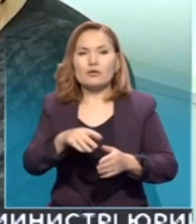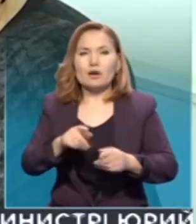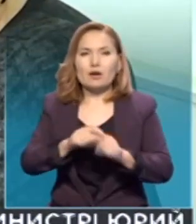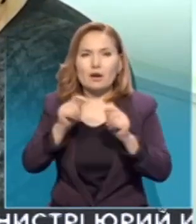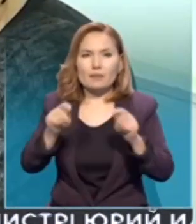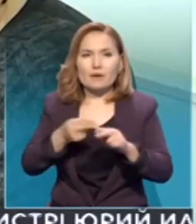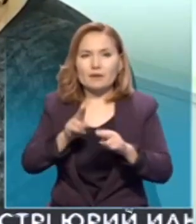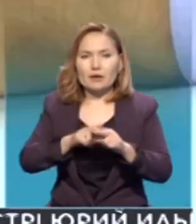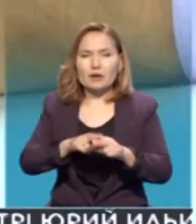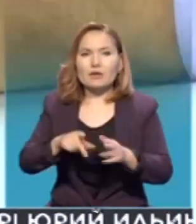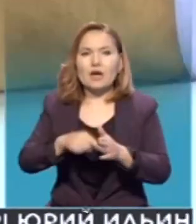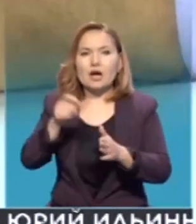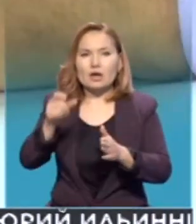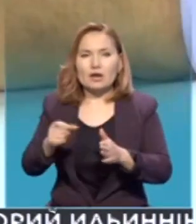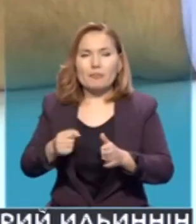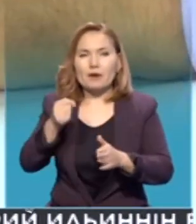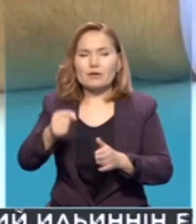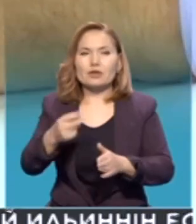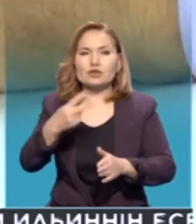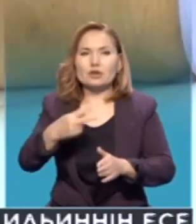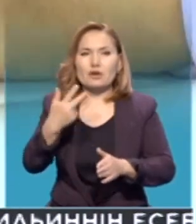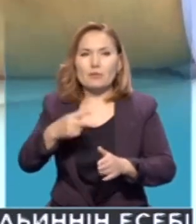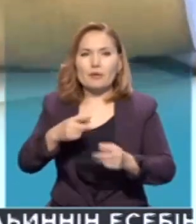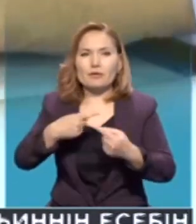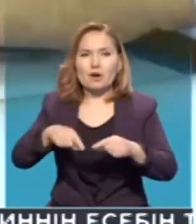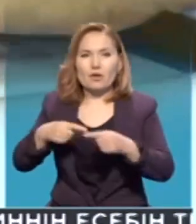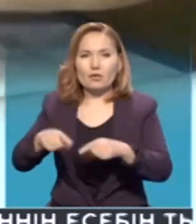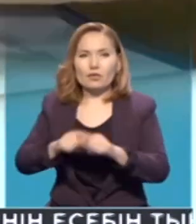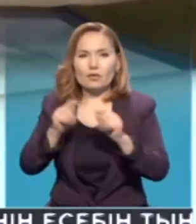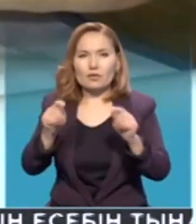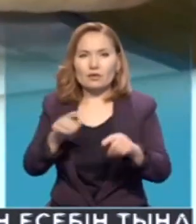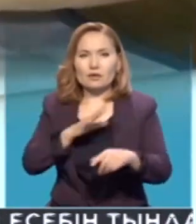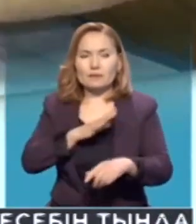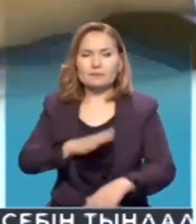мәслихат депутаттарын сайлау бойынша 23 округ құрылды.